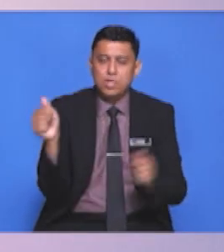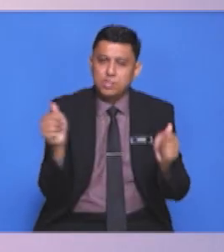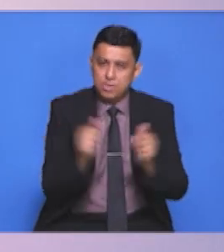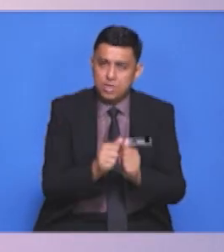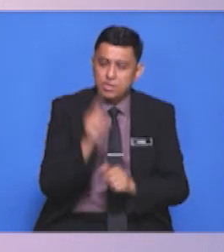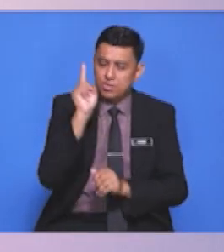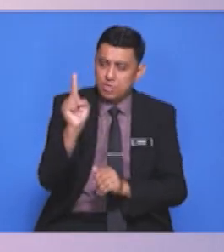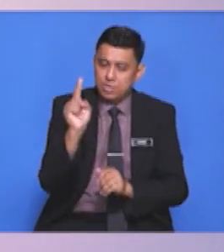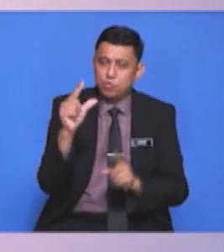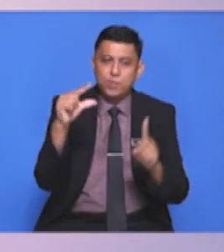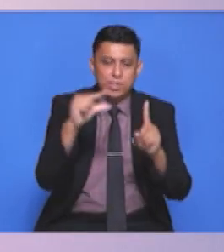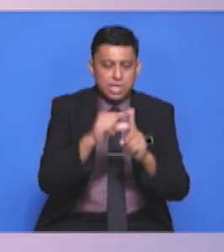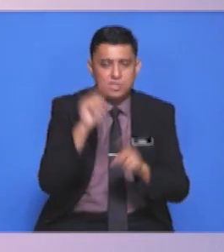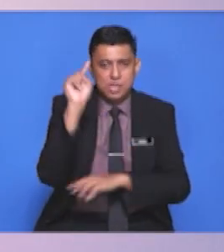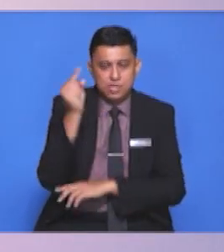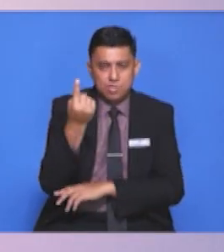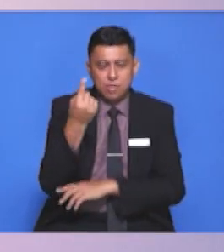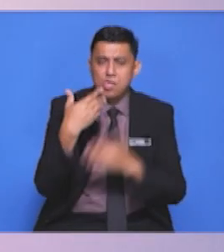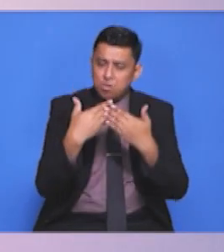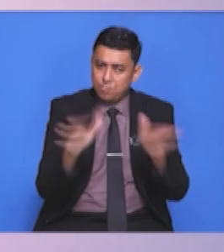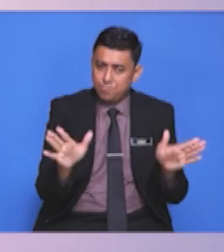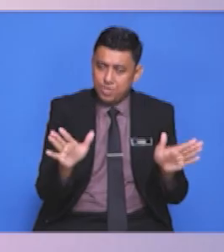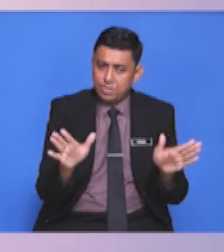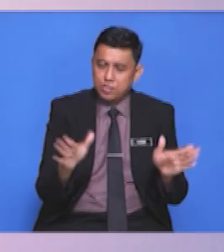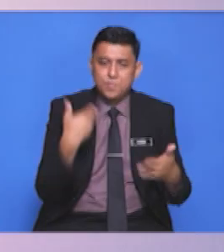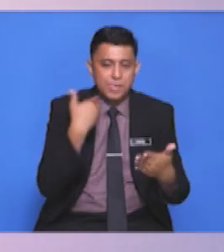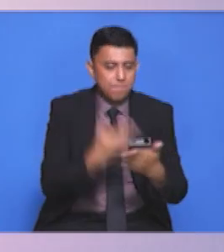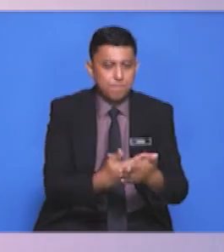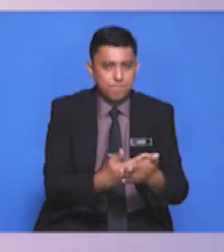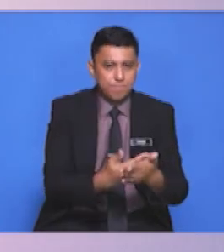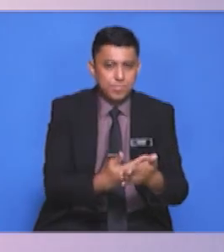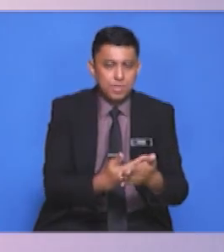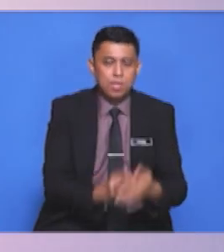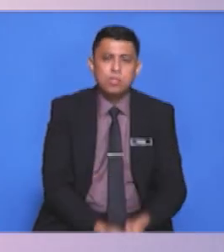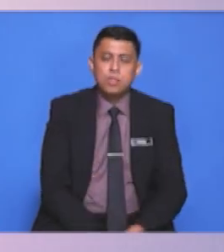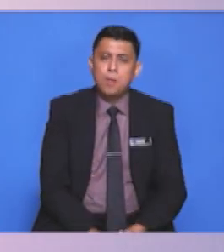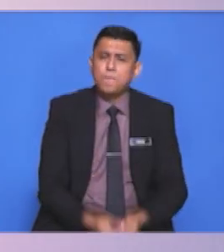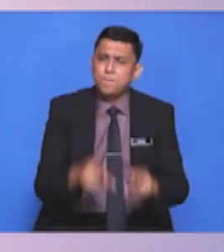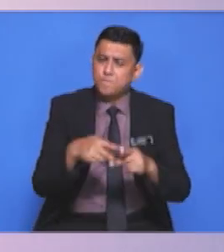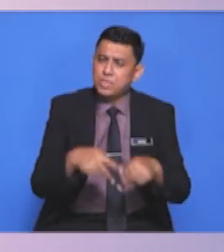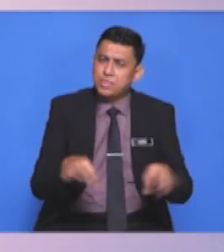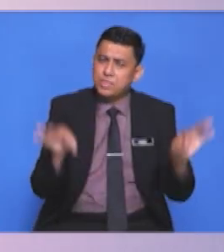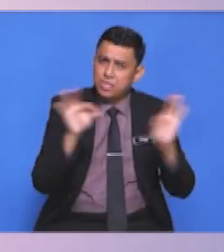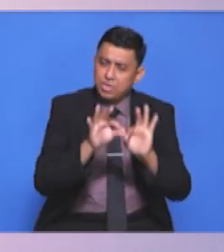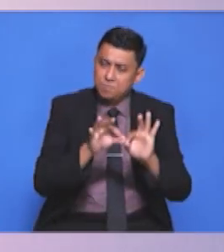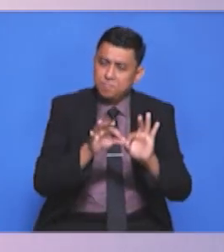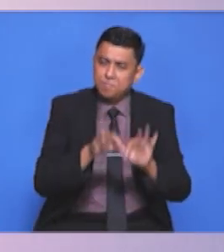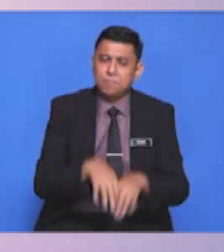satu perkataan saja sudah dapat menyampaikan message penutur